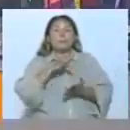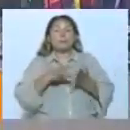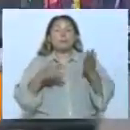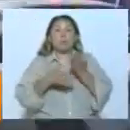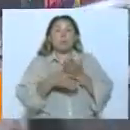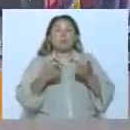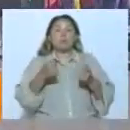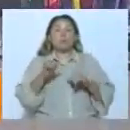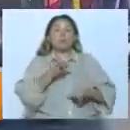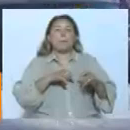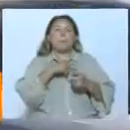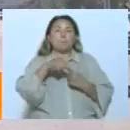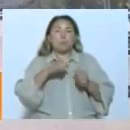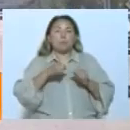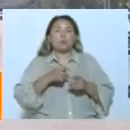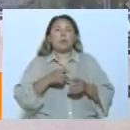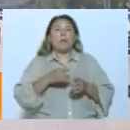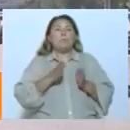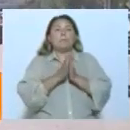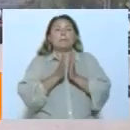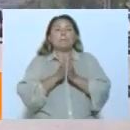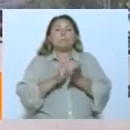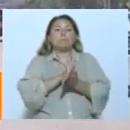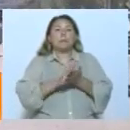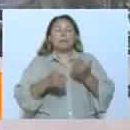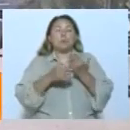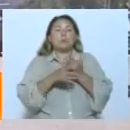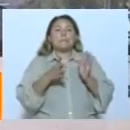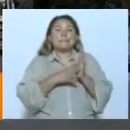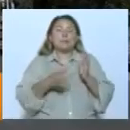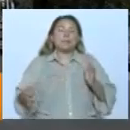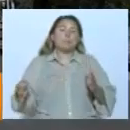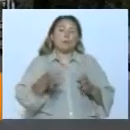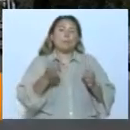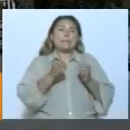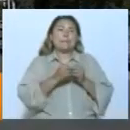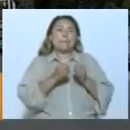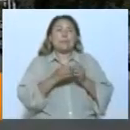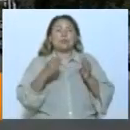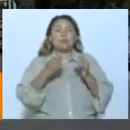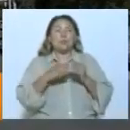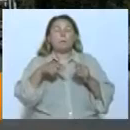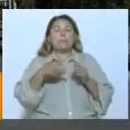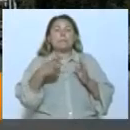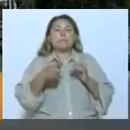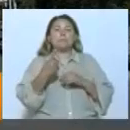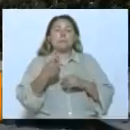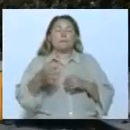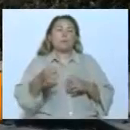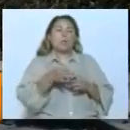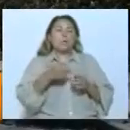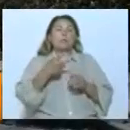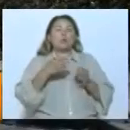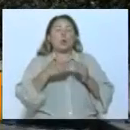куда предприниматели могут обратиться за бесплатной помощью. Это 9-й микрорайон, 10-й дом и 31-й. Первый микрорайон,